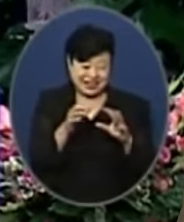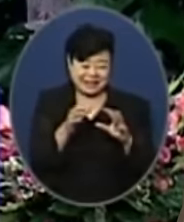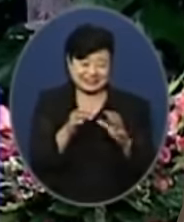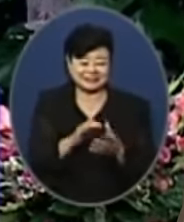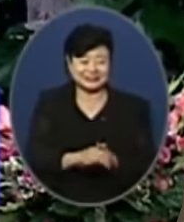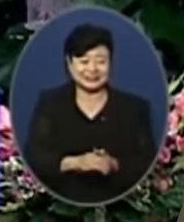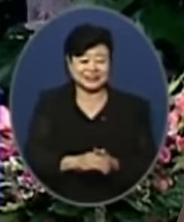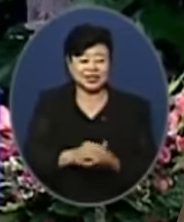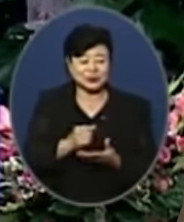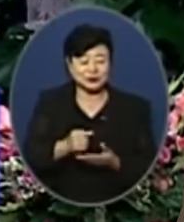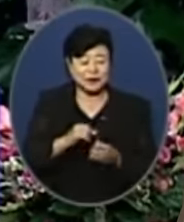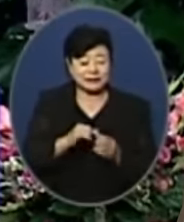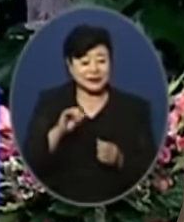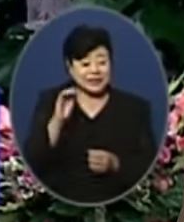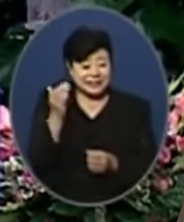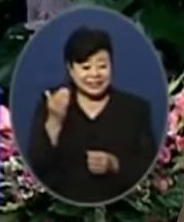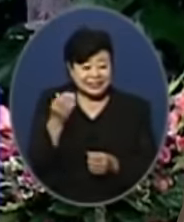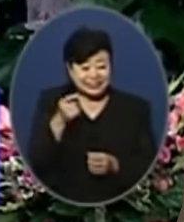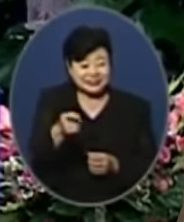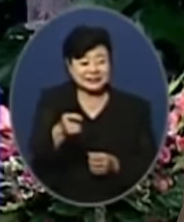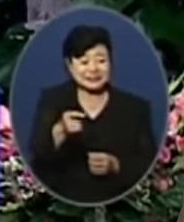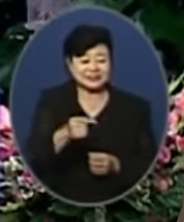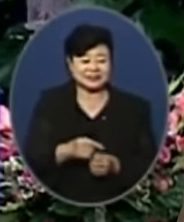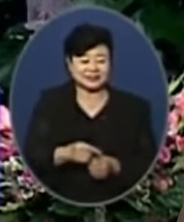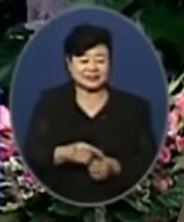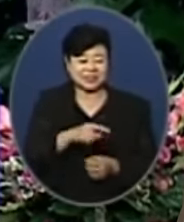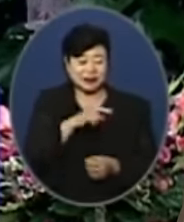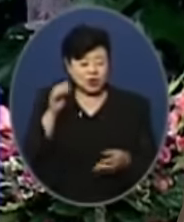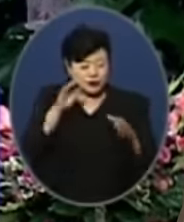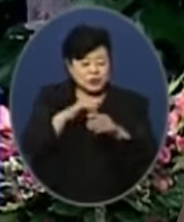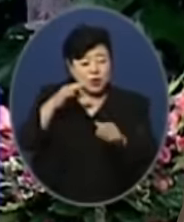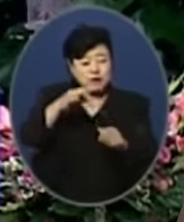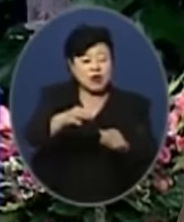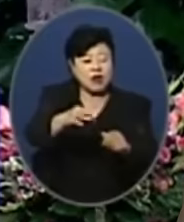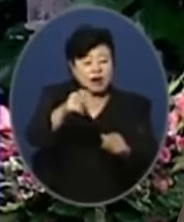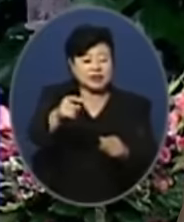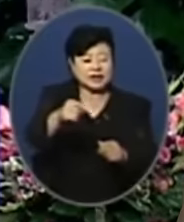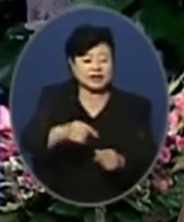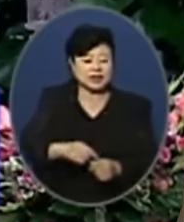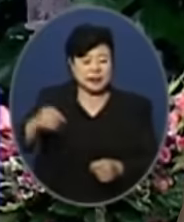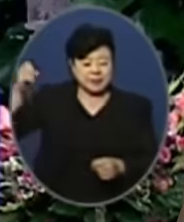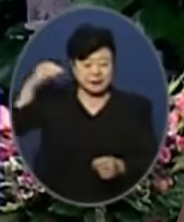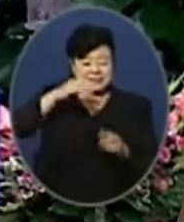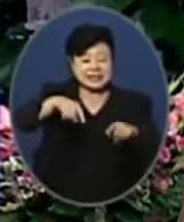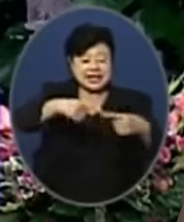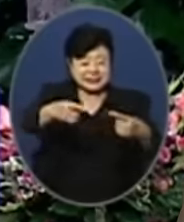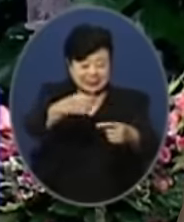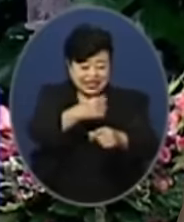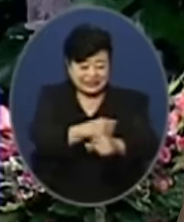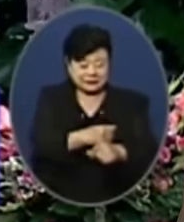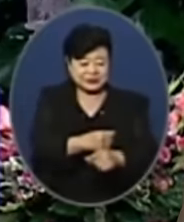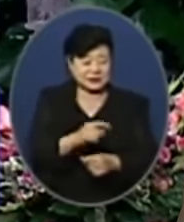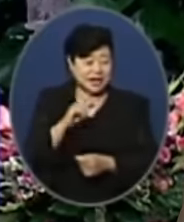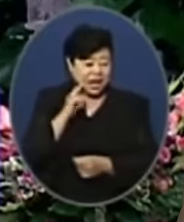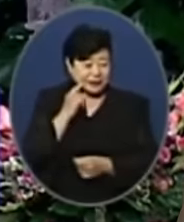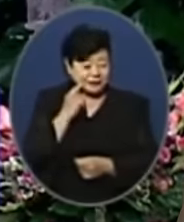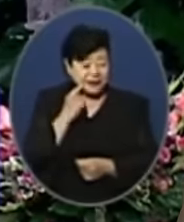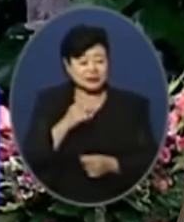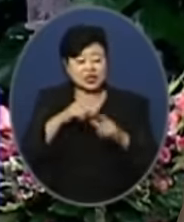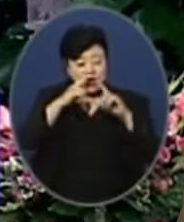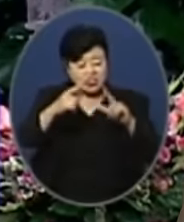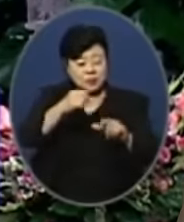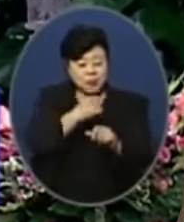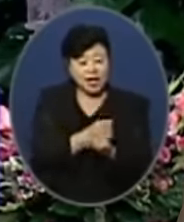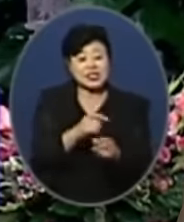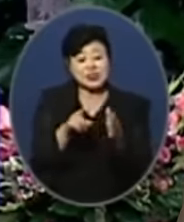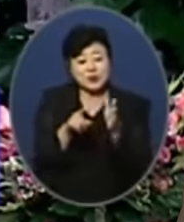나라요 그의 소유된 백성이니 너희를 어두운 데서 불러내어 그 기이한 빛에 들어가게 하신 이의 아름다운 덕을